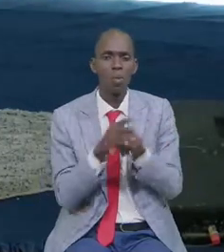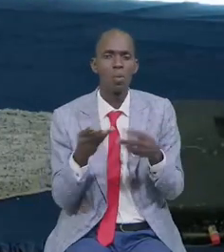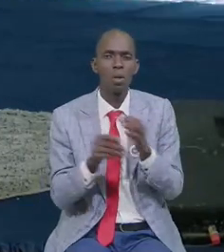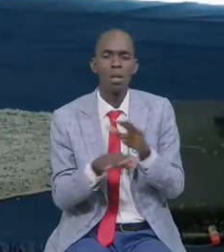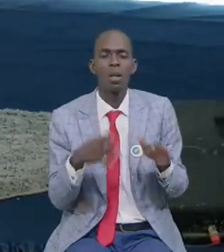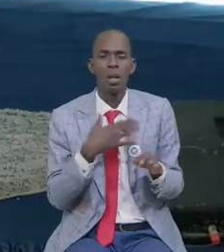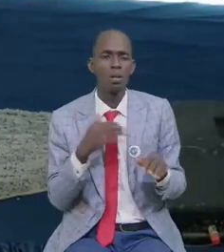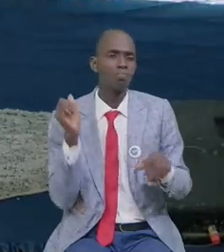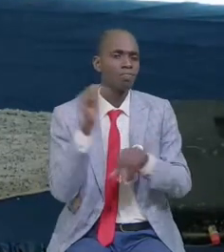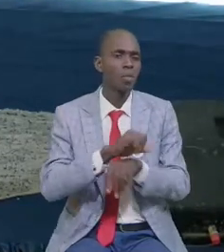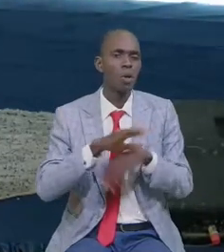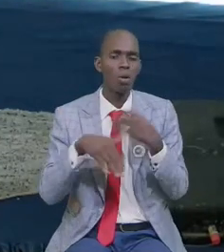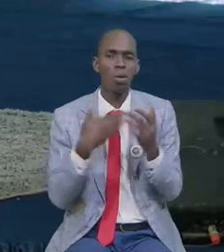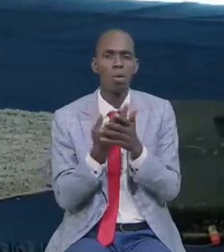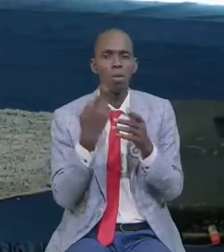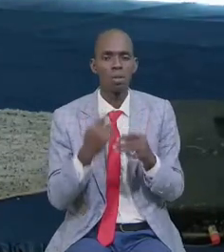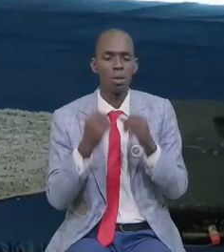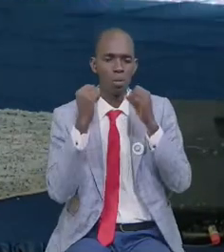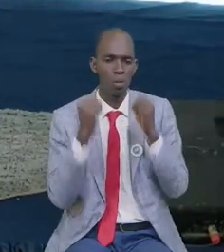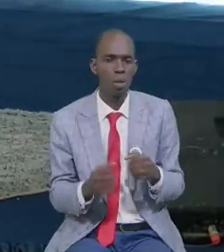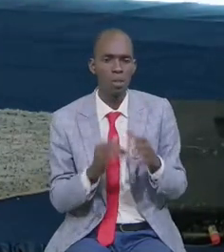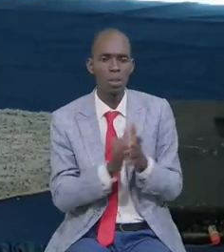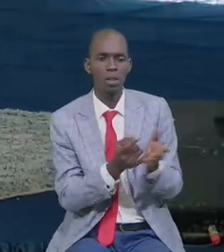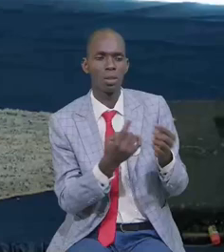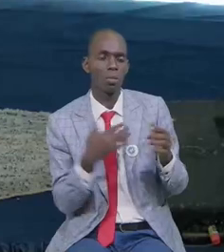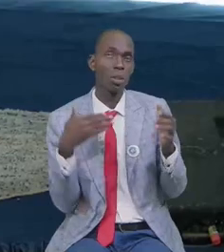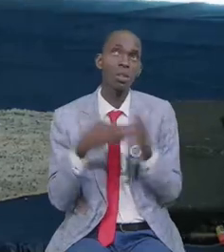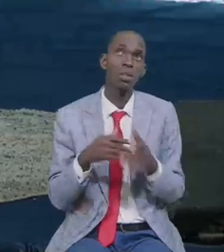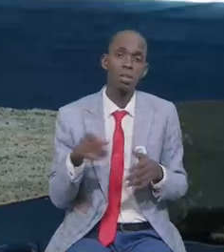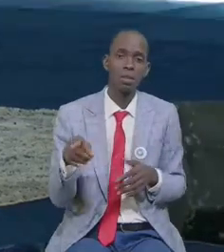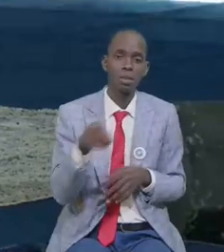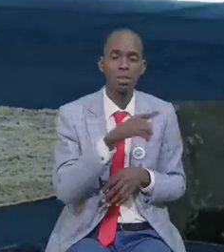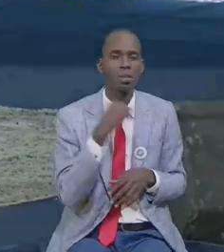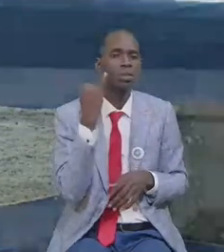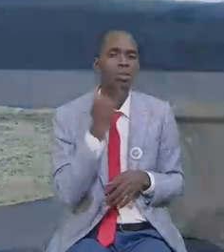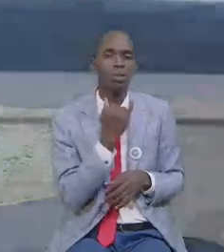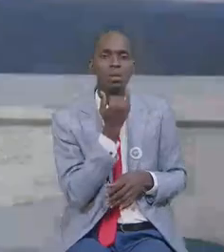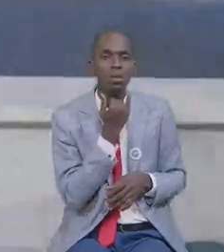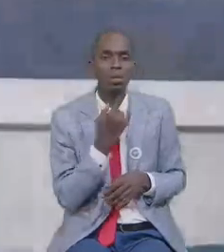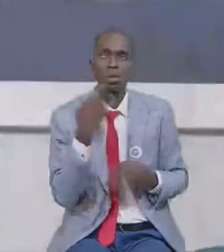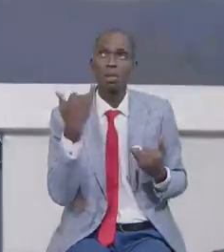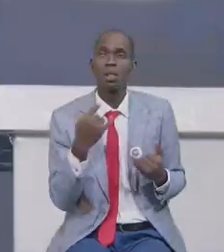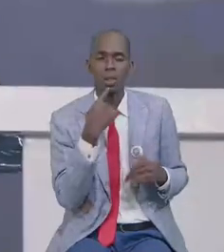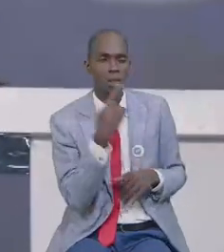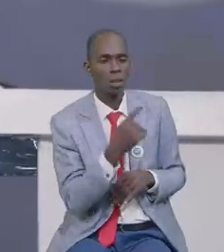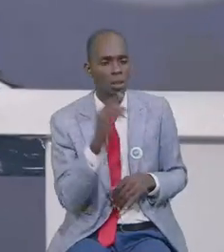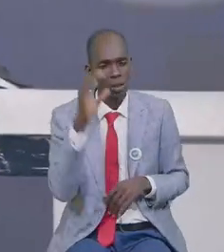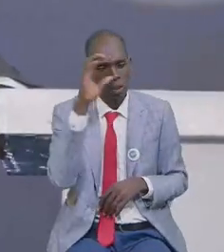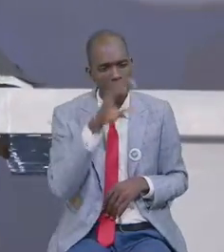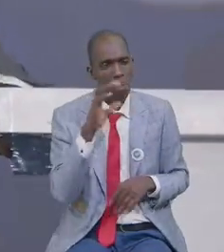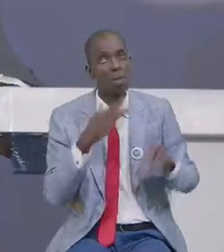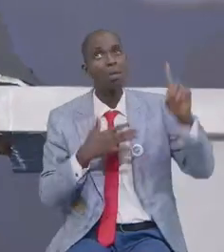les puissances qui s'élevaient contre eux. Cherchez ma face. Je suis plus